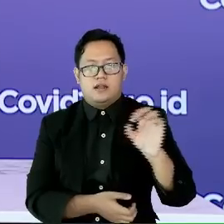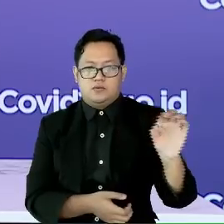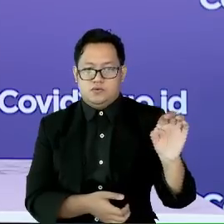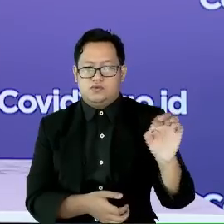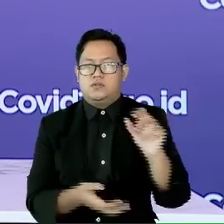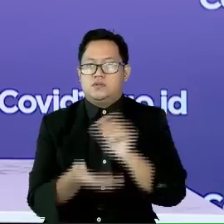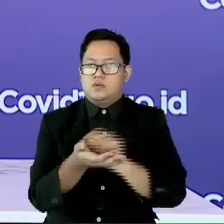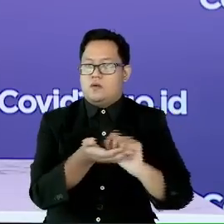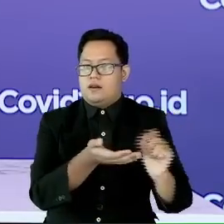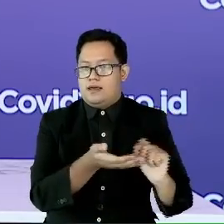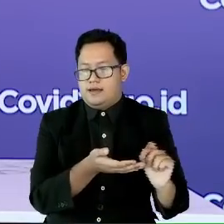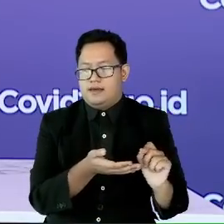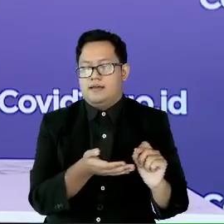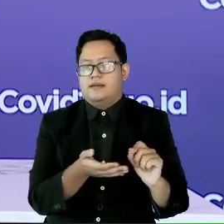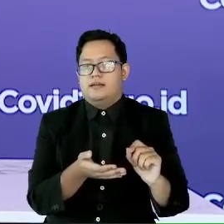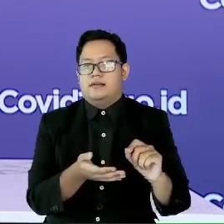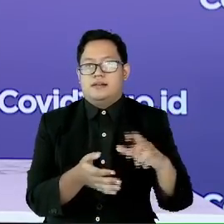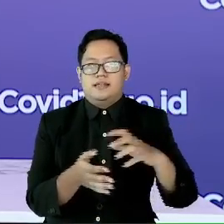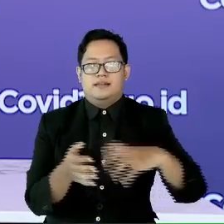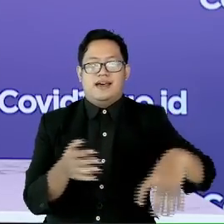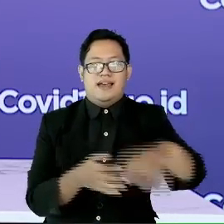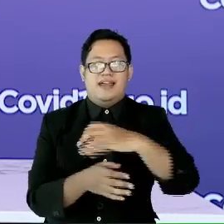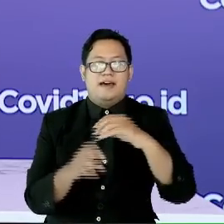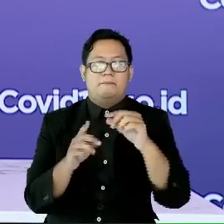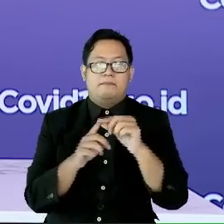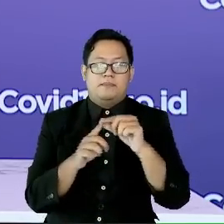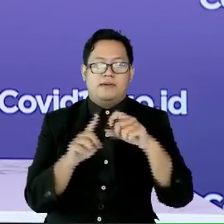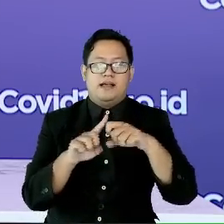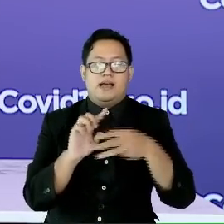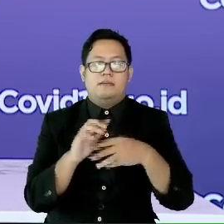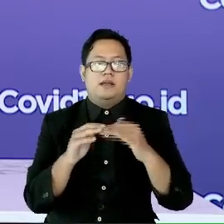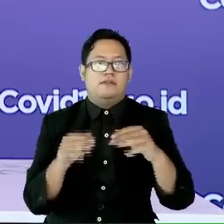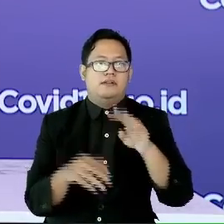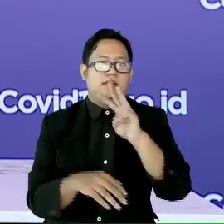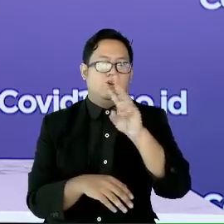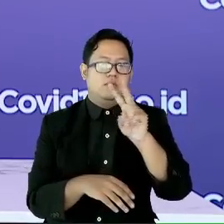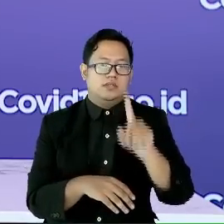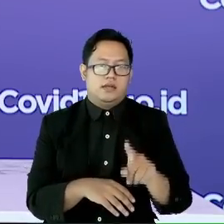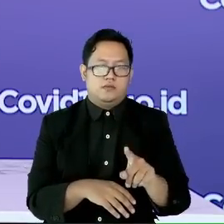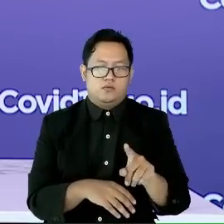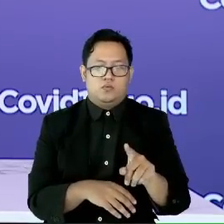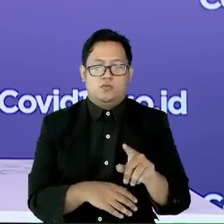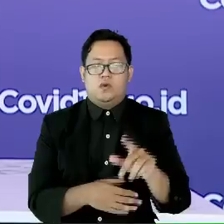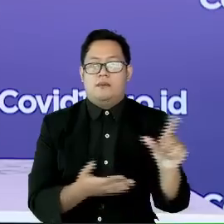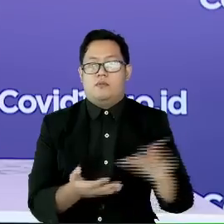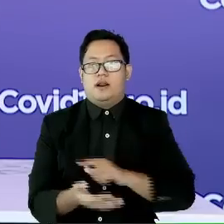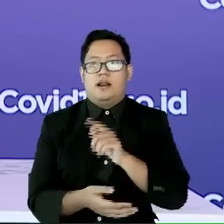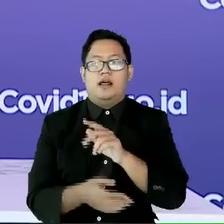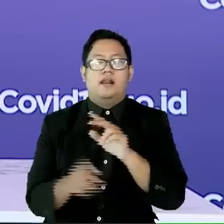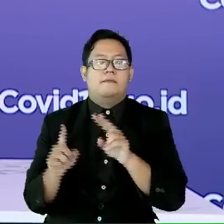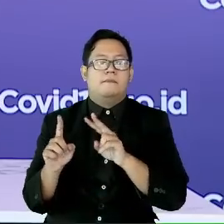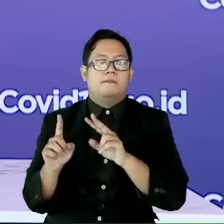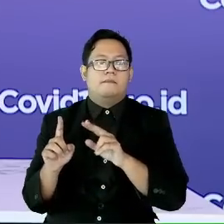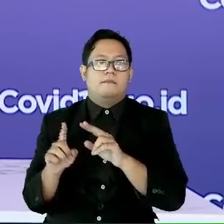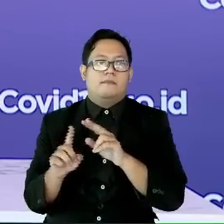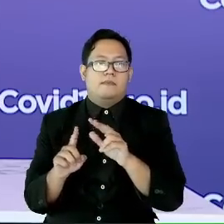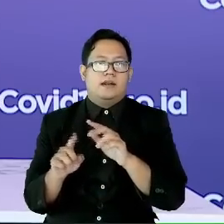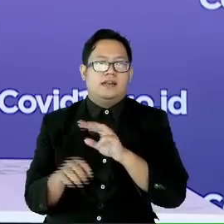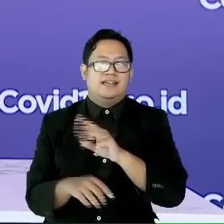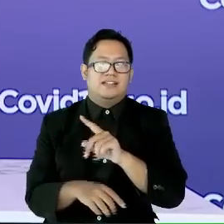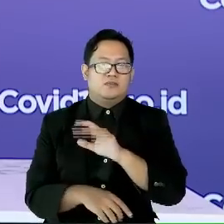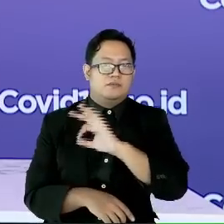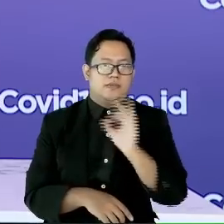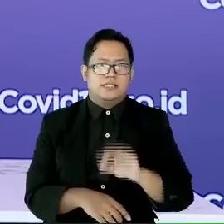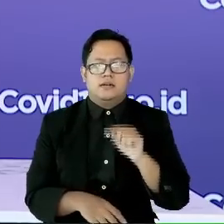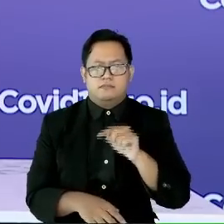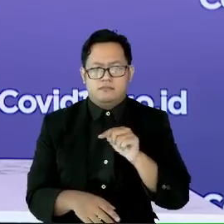yang berada pada daerah dengan PPKM level 3, 2, dan 1, ini telah menyelenggarakan pembelajaran